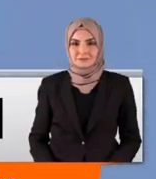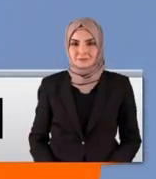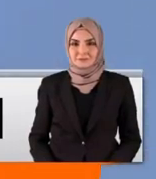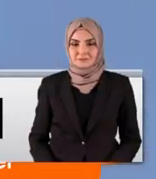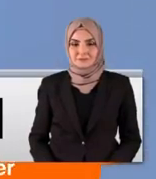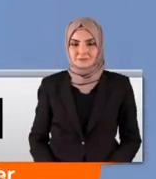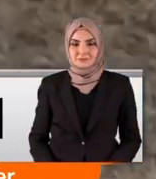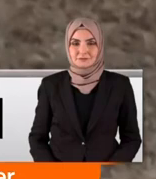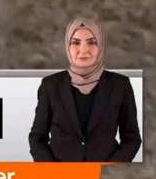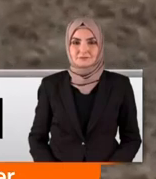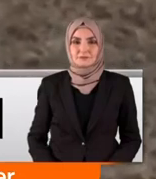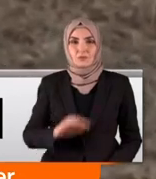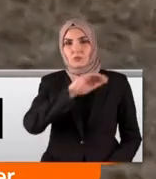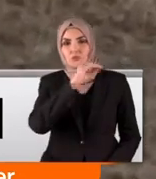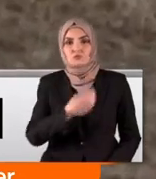Düşürülen uçaklar,